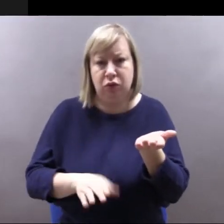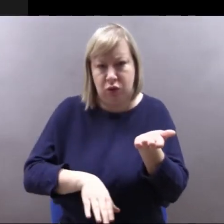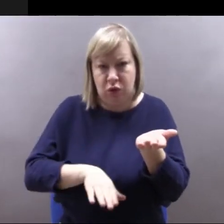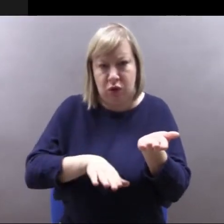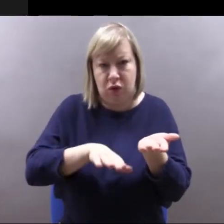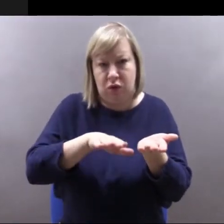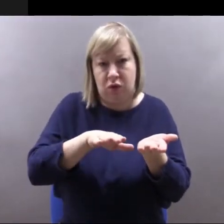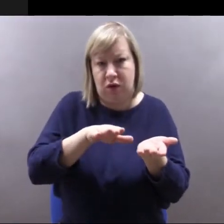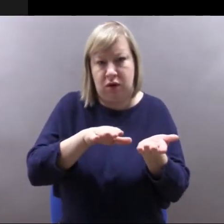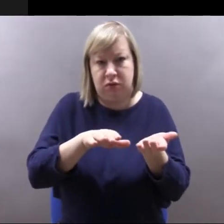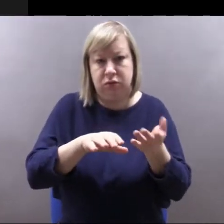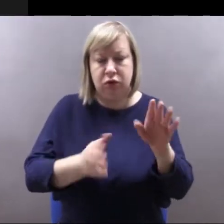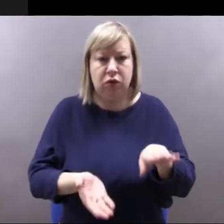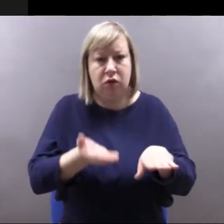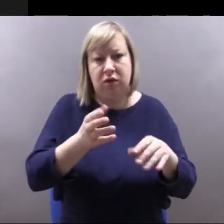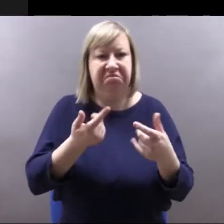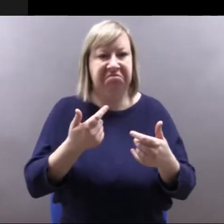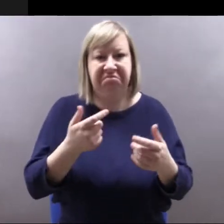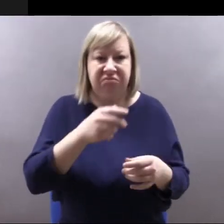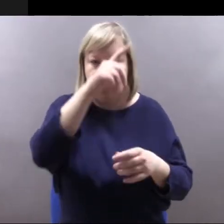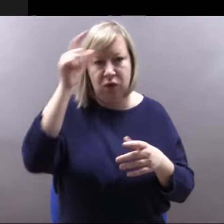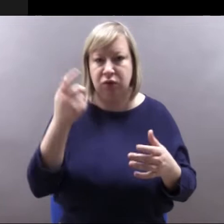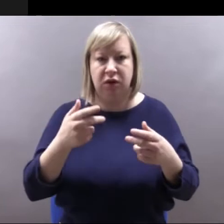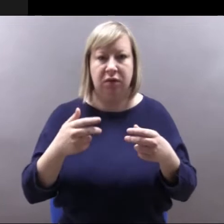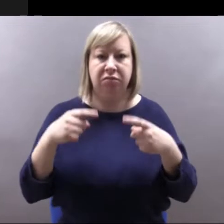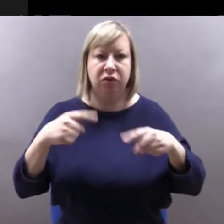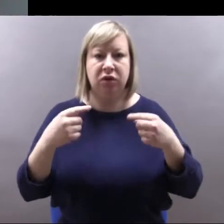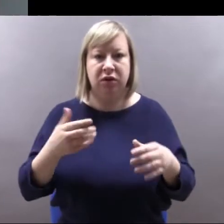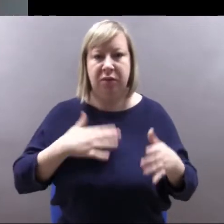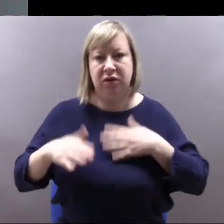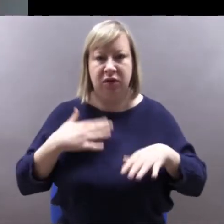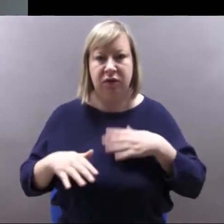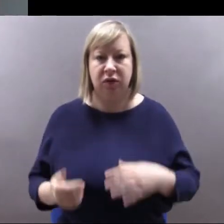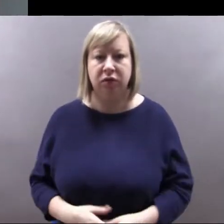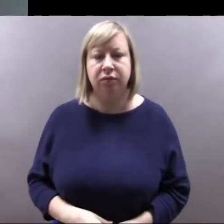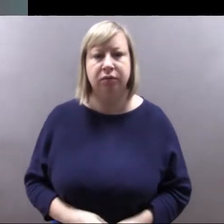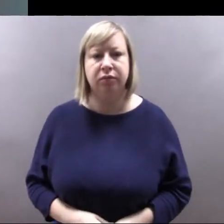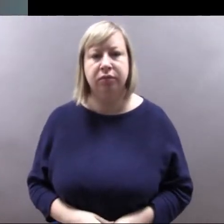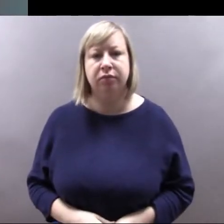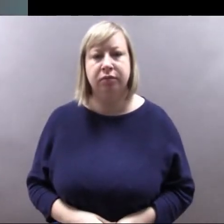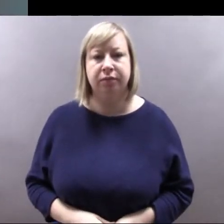Nie, poza tym komentarzem nie było innych. O, dobrze,